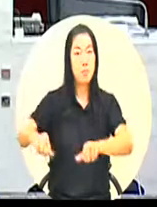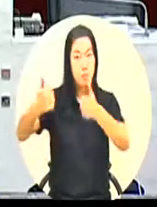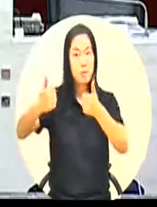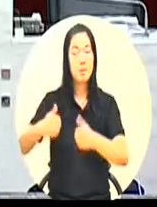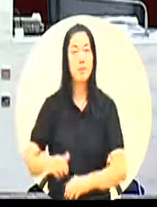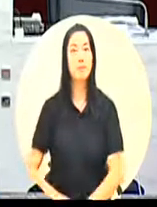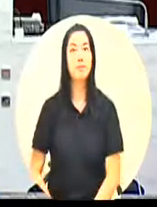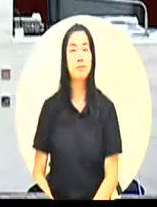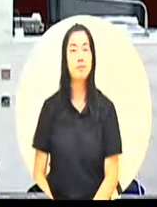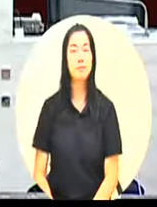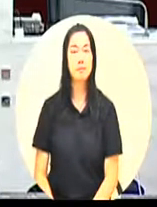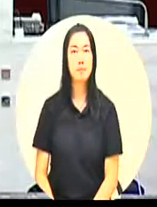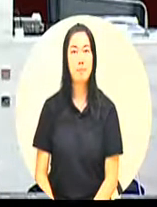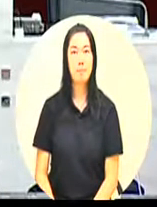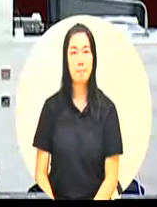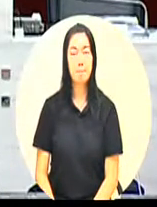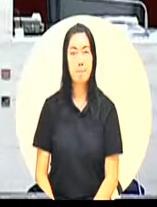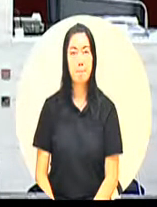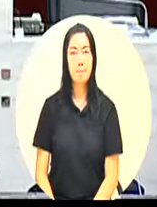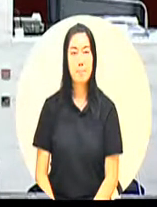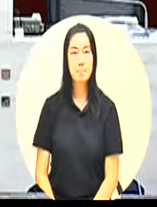好，请